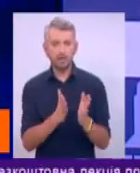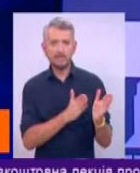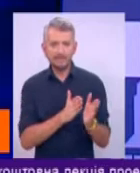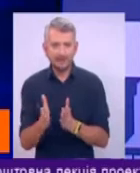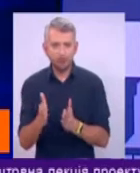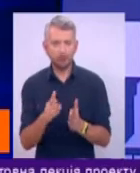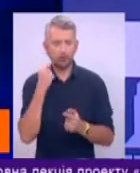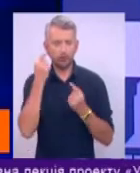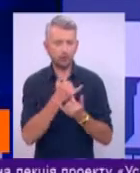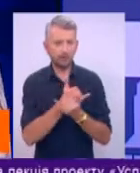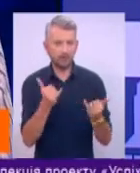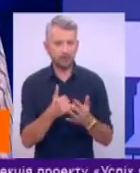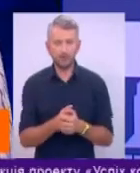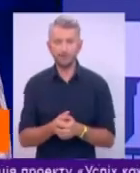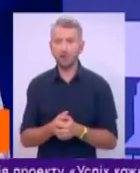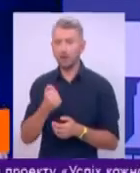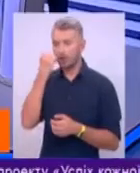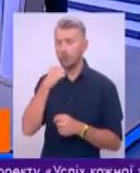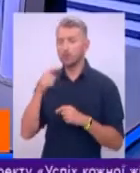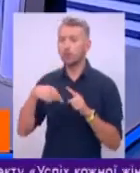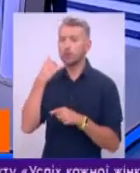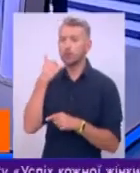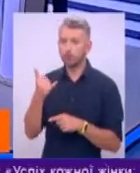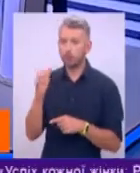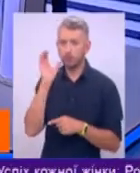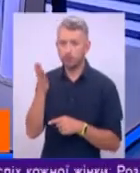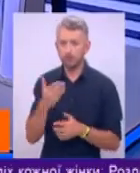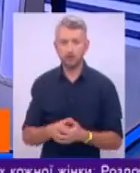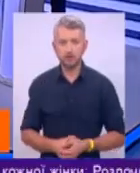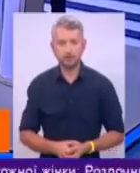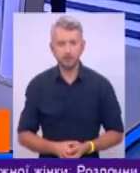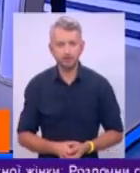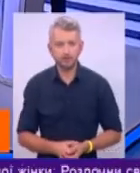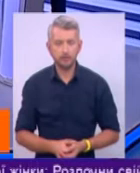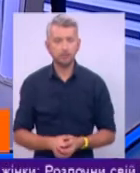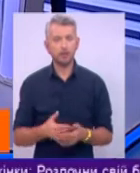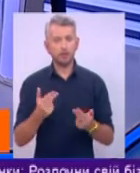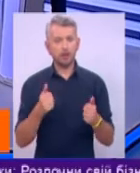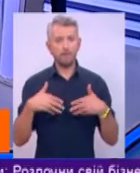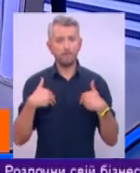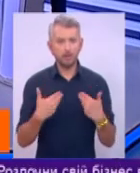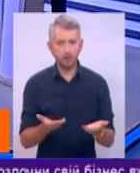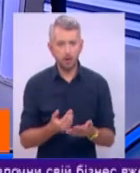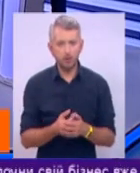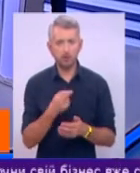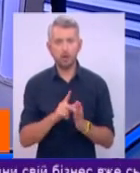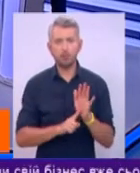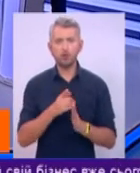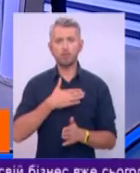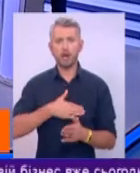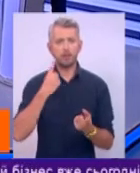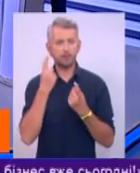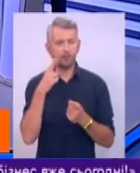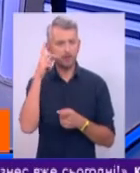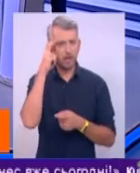психологічного забезпечення. Дякую. Наступне питання від глядача. Доброго вечора. Да, вітаю. Для початку приємна інформація для